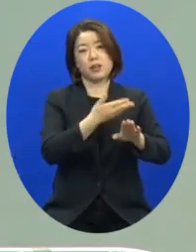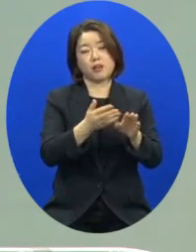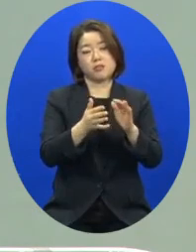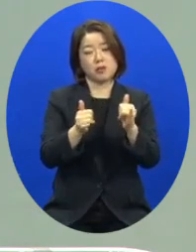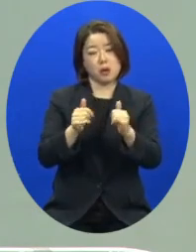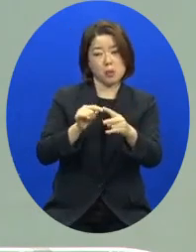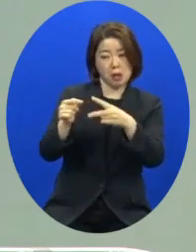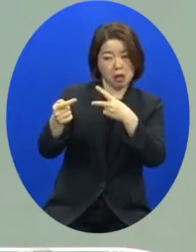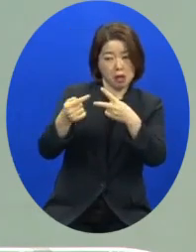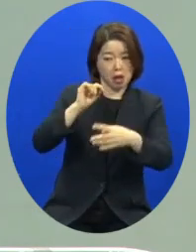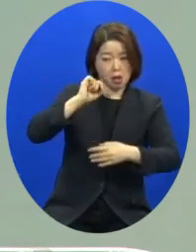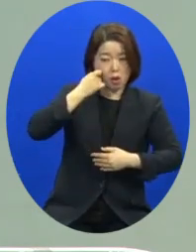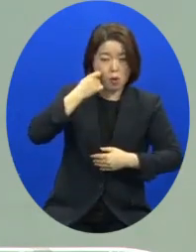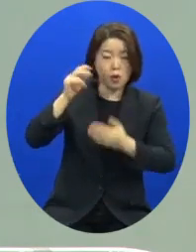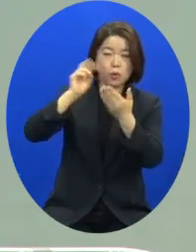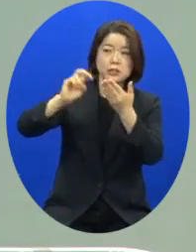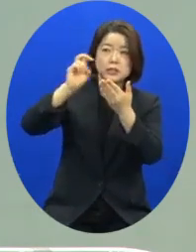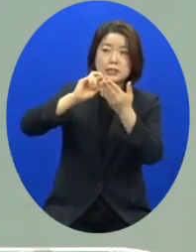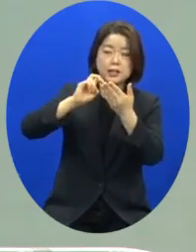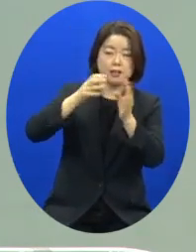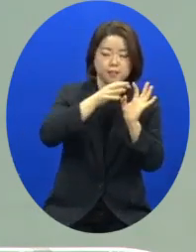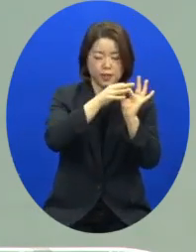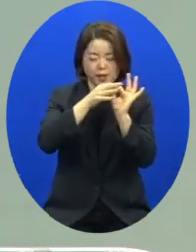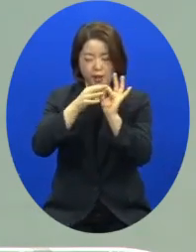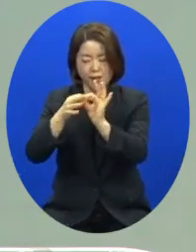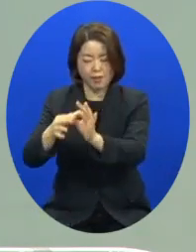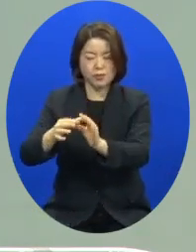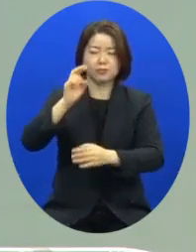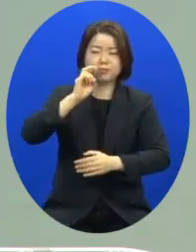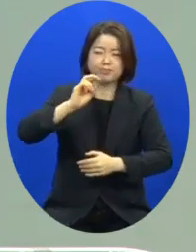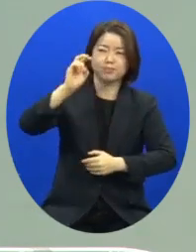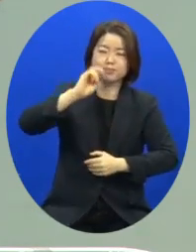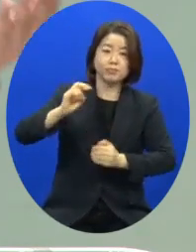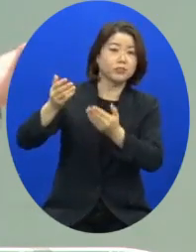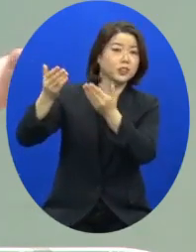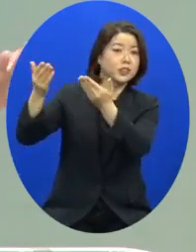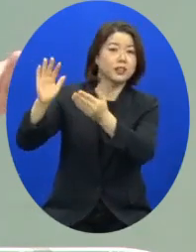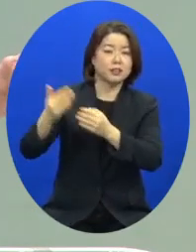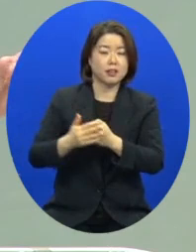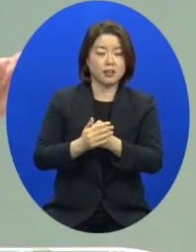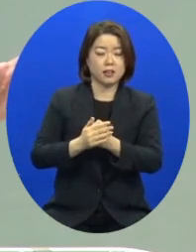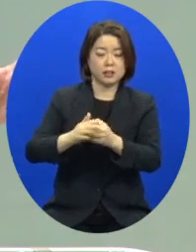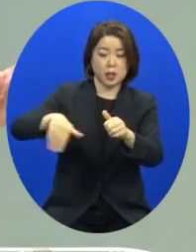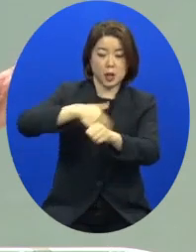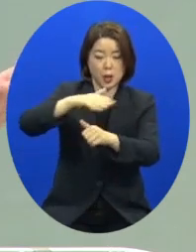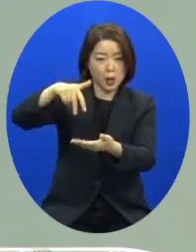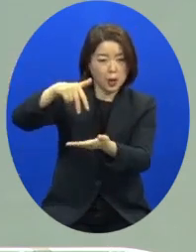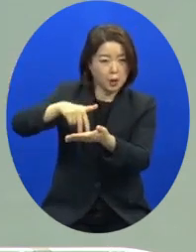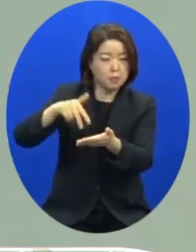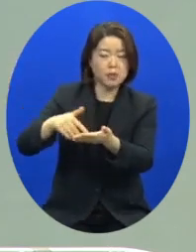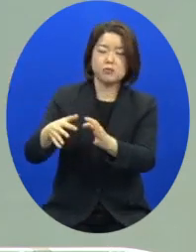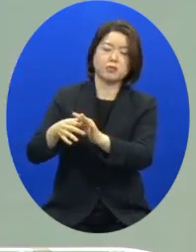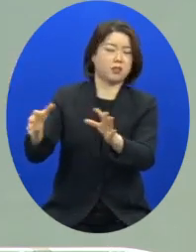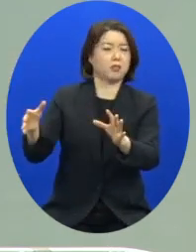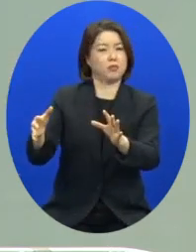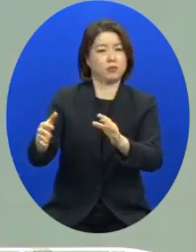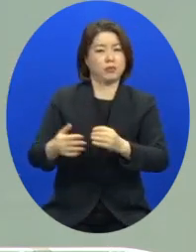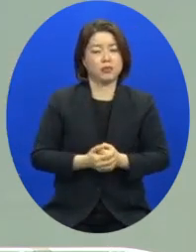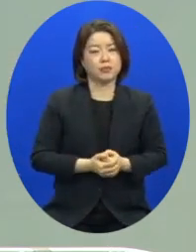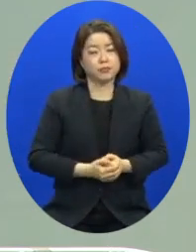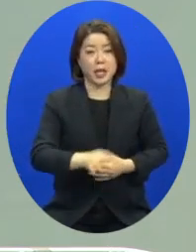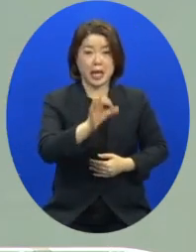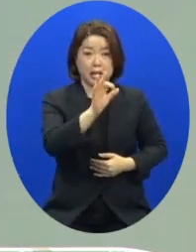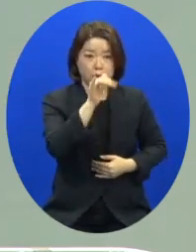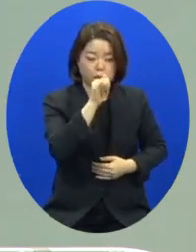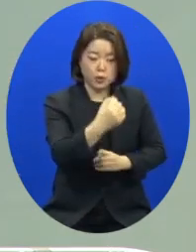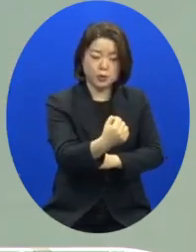이해하기 어려운 찬양이 계속 일어납니다. 형편과 처지와 상관없이. 돈 있고 힘